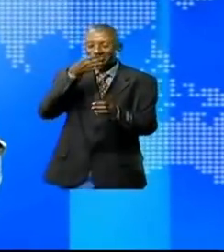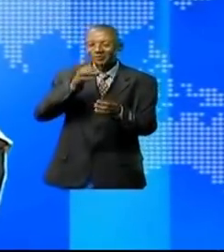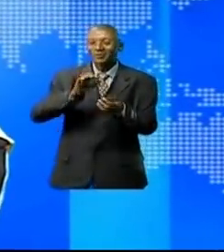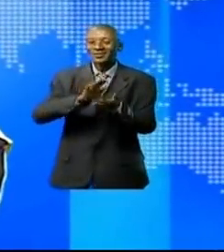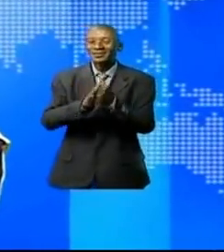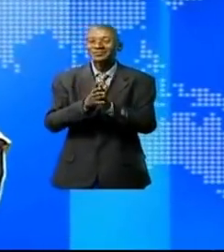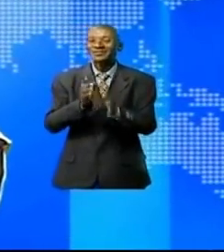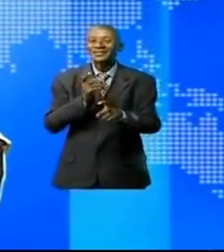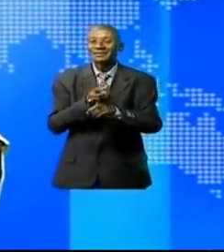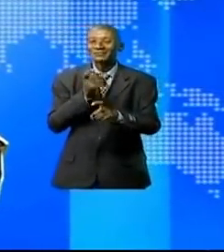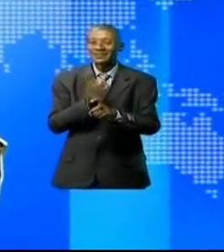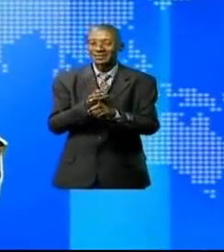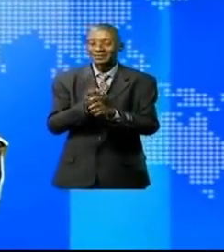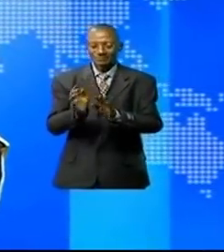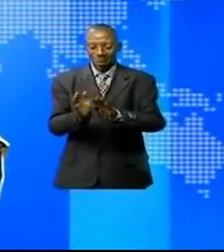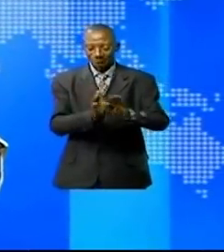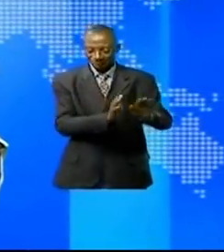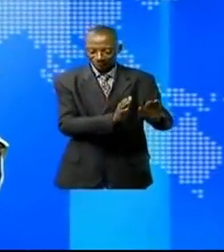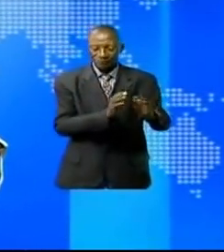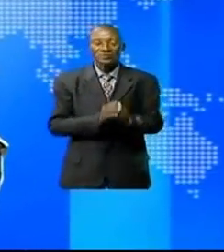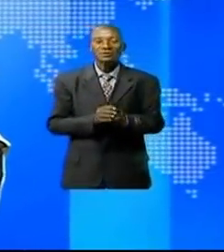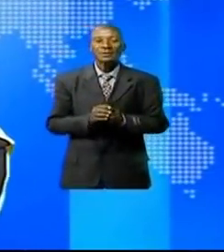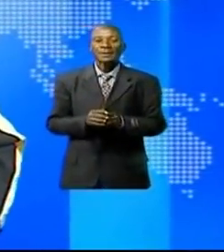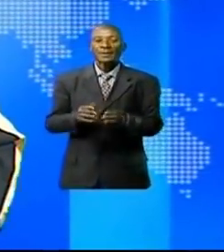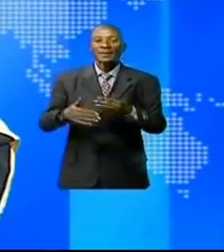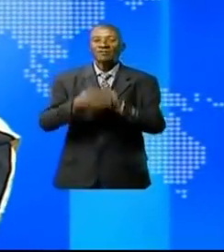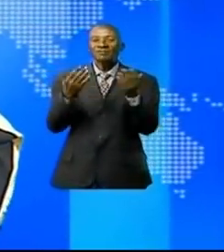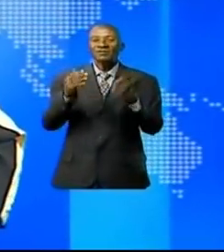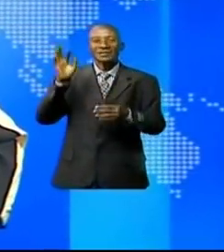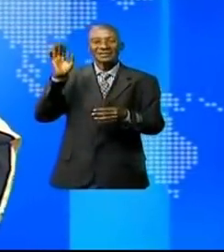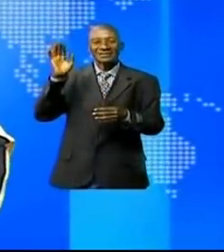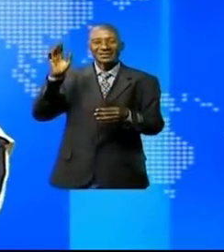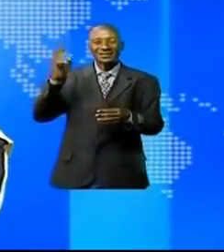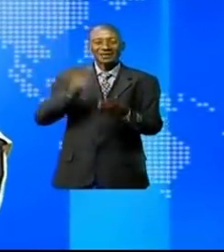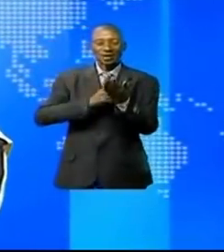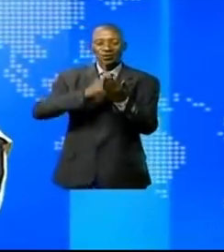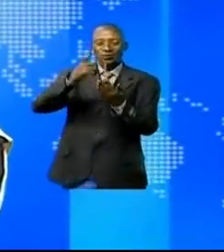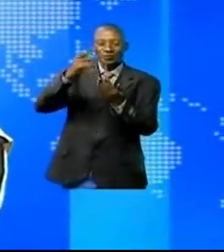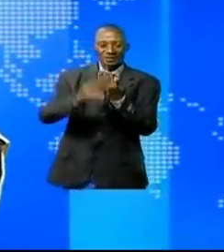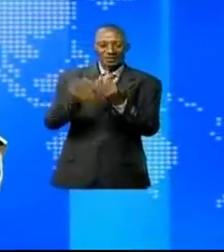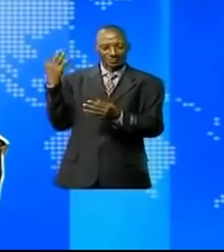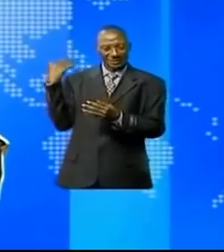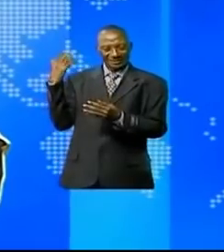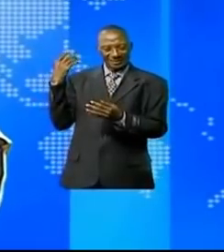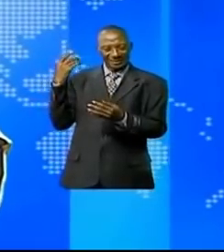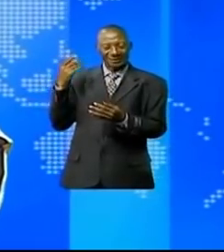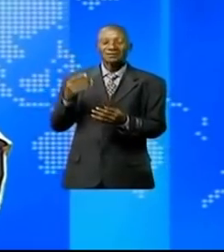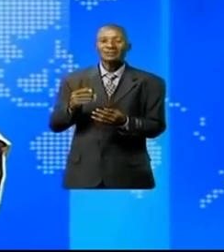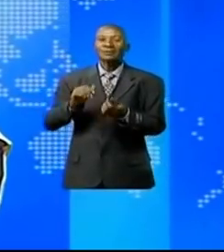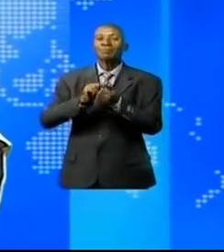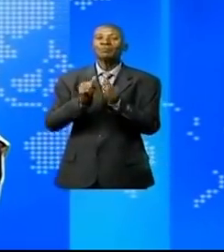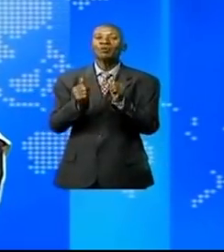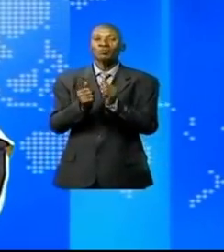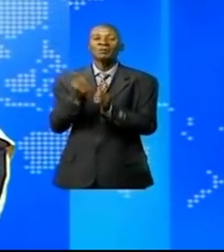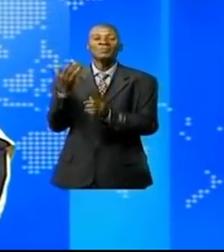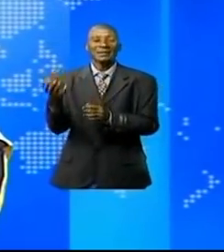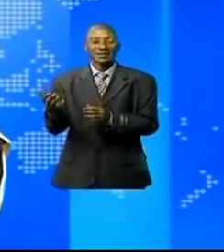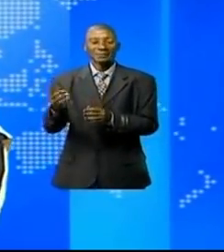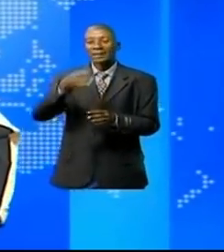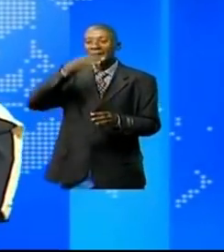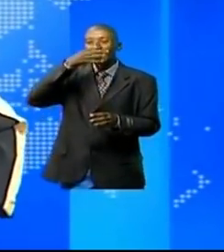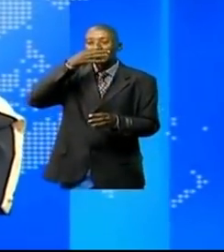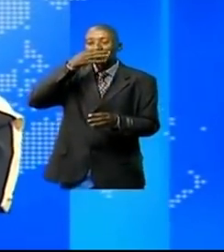ville de Kinshasa vit depuis le week-end dernier une situation particulière. La pénurie du carburant dans